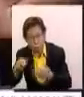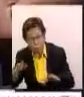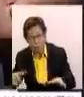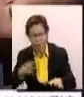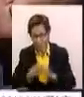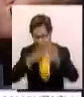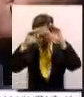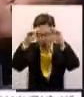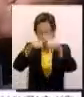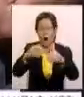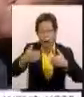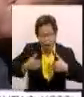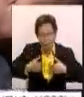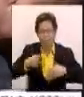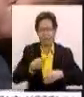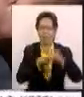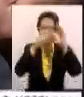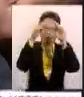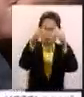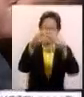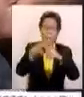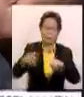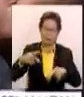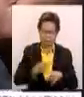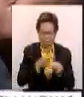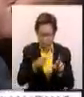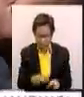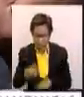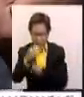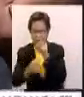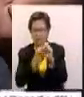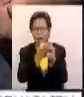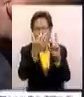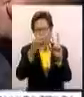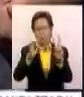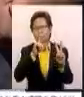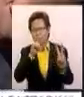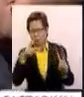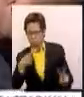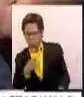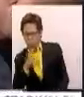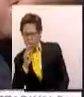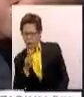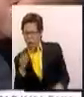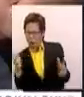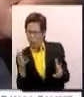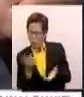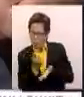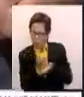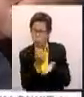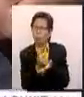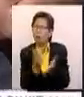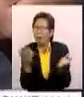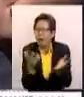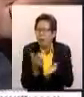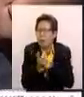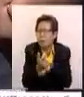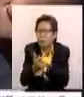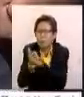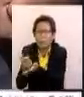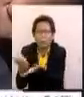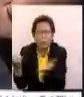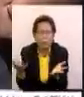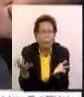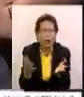Kita akan fokus dulu. Tetapi kita dalam perancangan tahun depan memang kita nak lihat balik bagaimana membantu khususnya salah satu